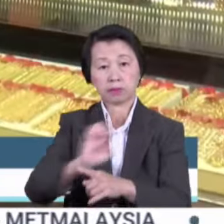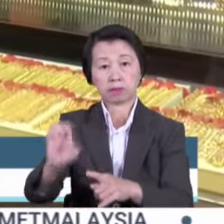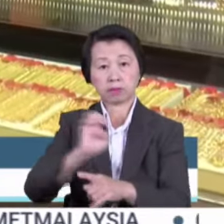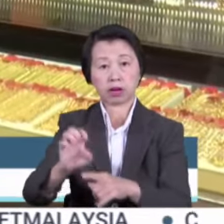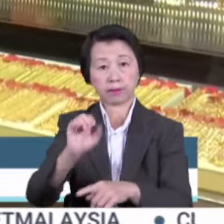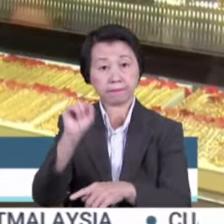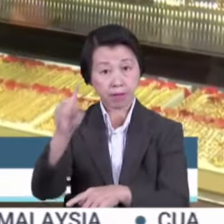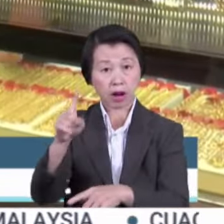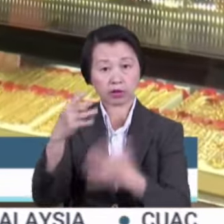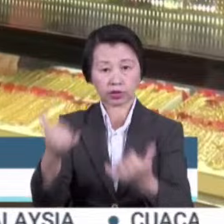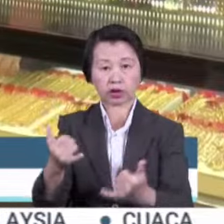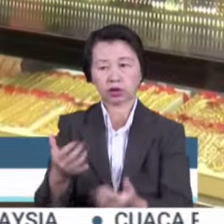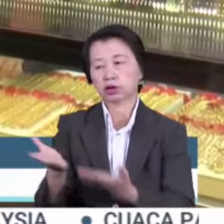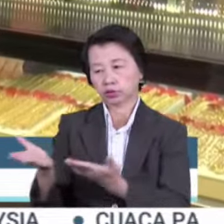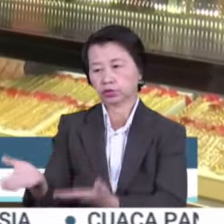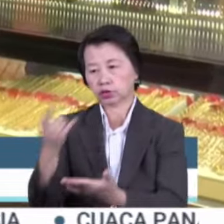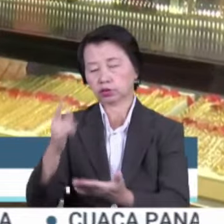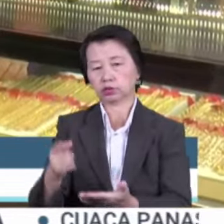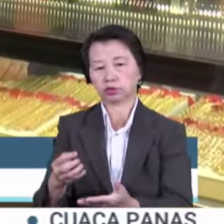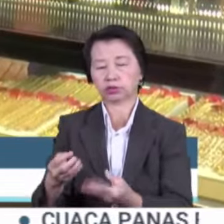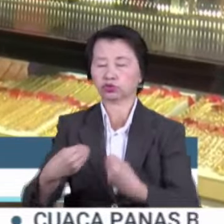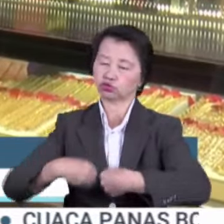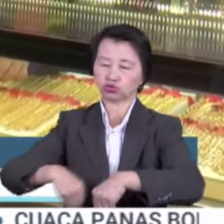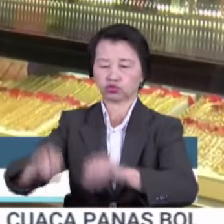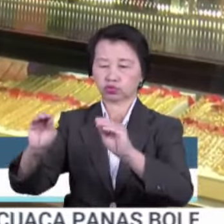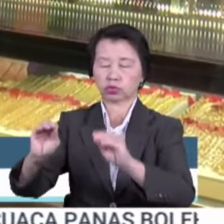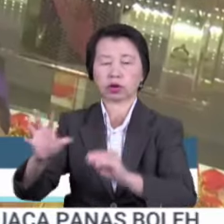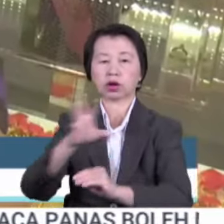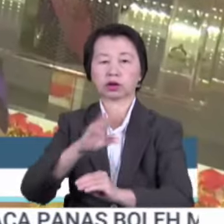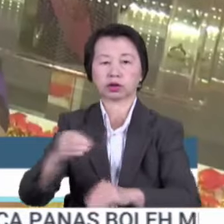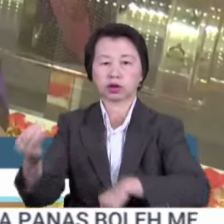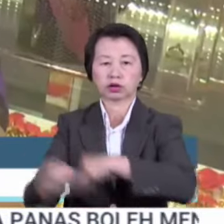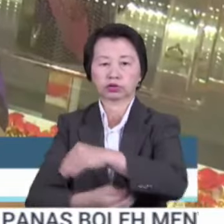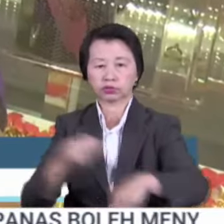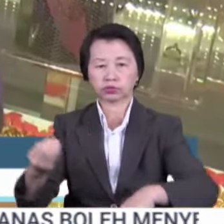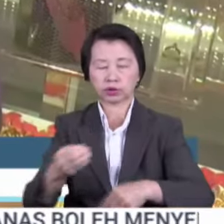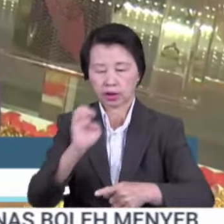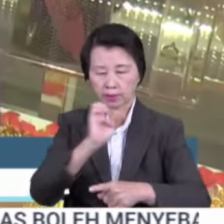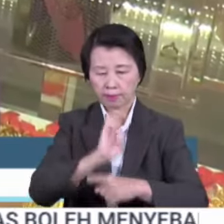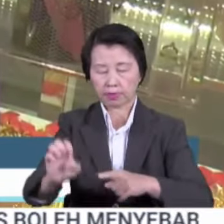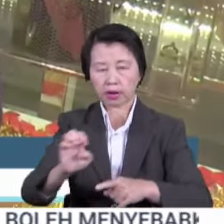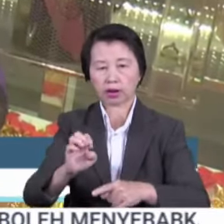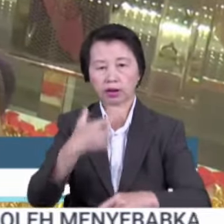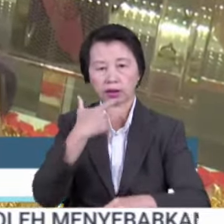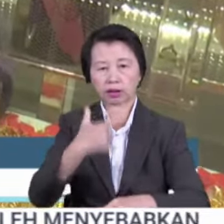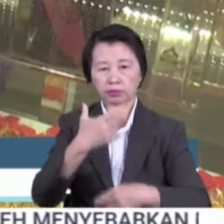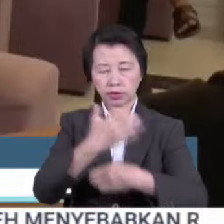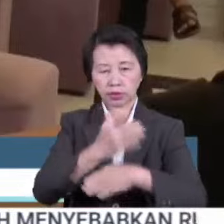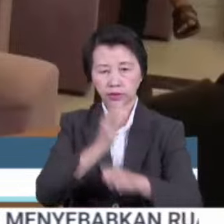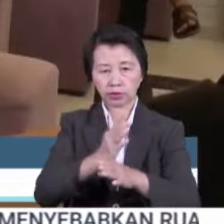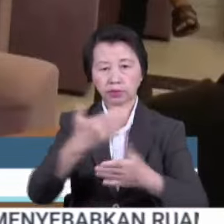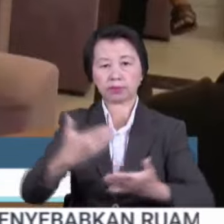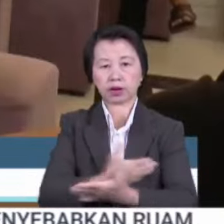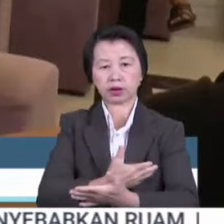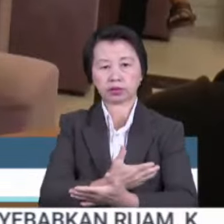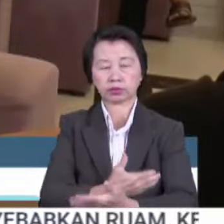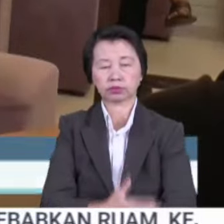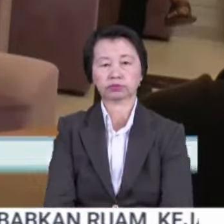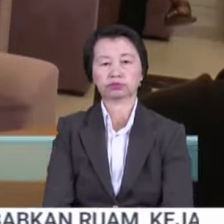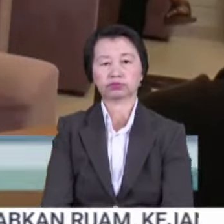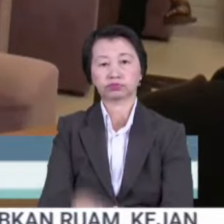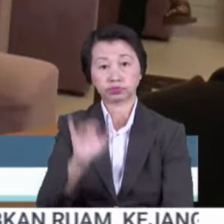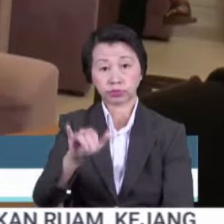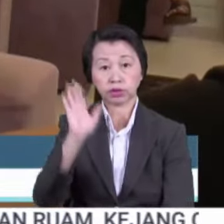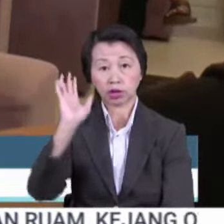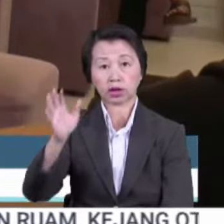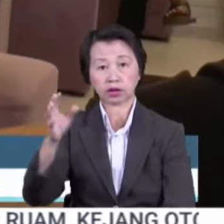ini mendorong mereka untuk mencarikan serta menukar emas lama kepada range bentuk baru memang ramailah yang akan